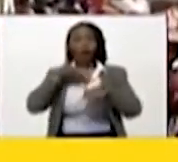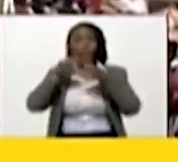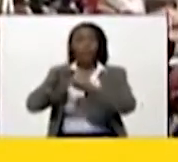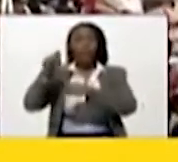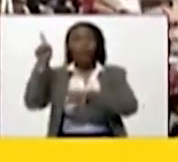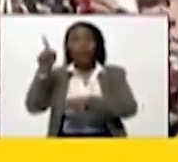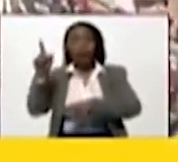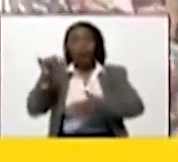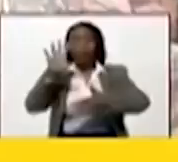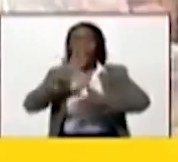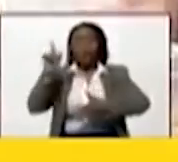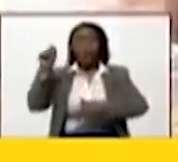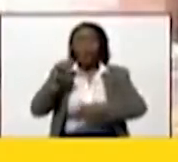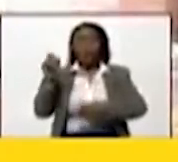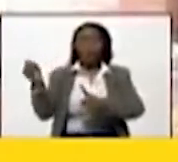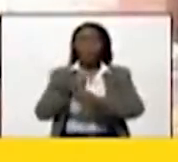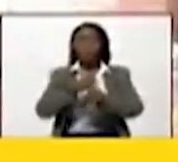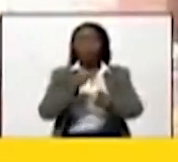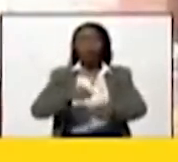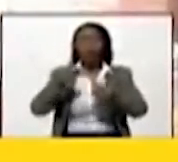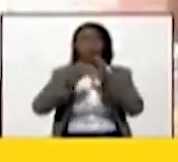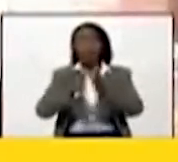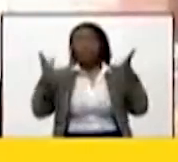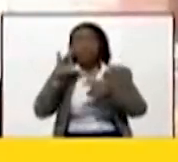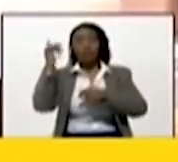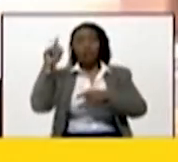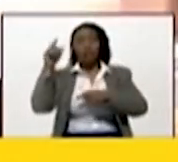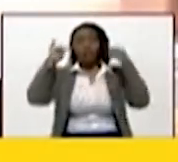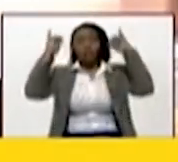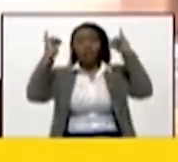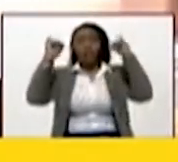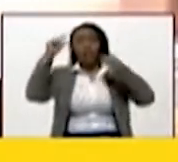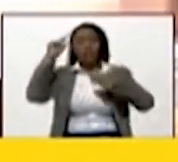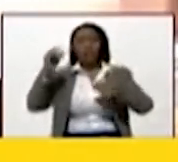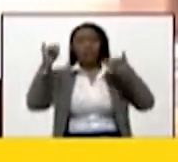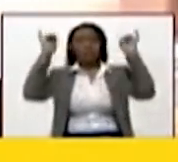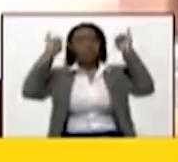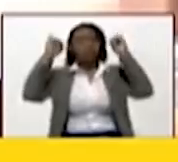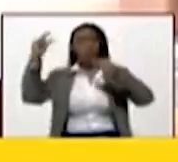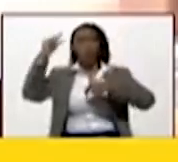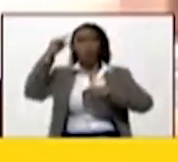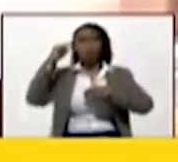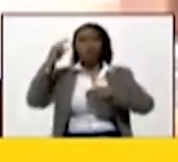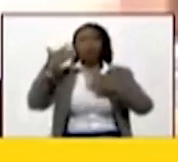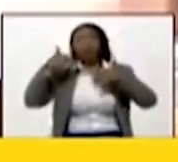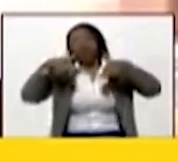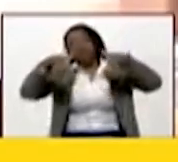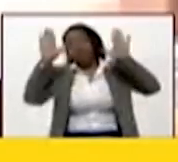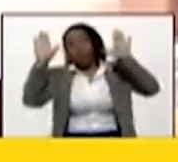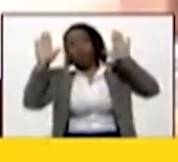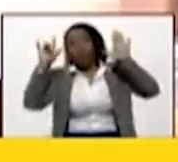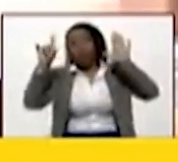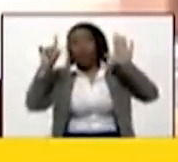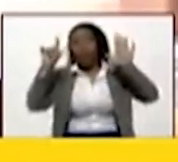Վենեսուելայի նախագահ Նիկոլաս Մադուրոին զայրացրել է Իսպանիայում հոկտեմբերի 12-ը որպես իսպանախոսների ժառանգության օր